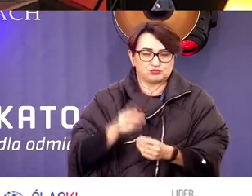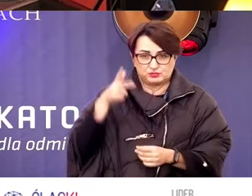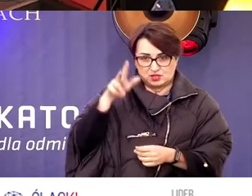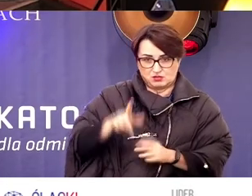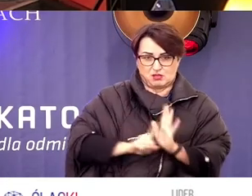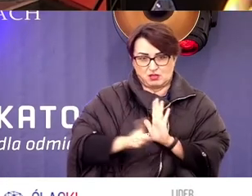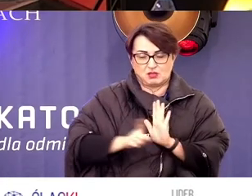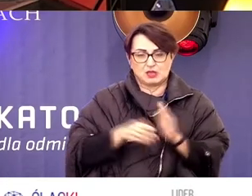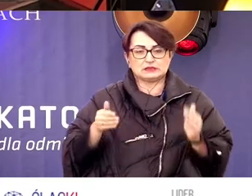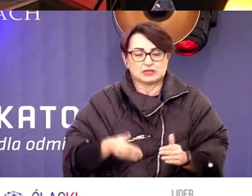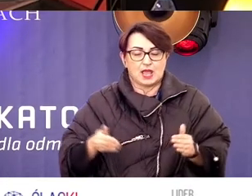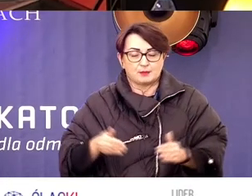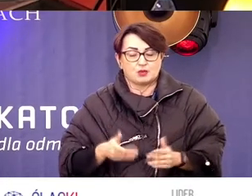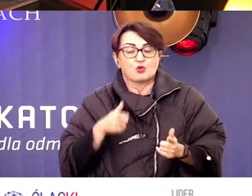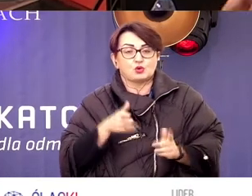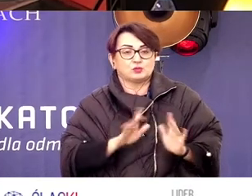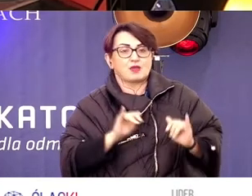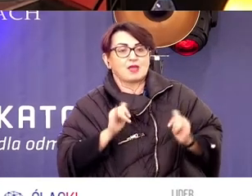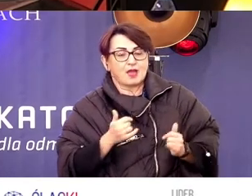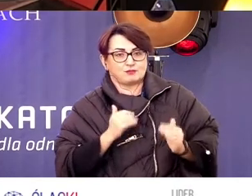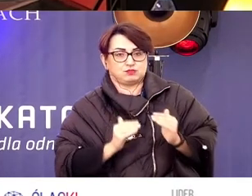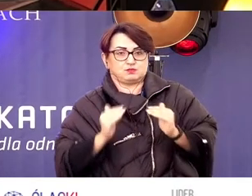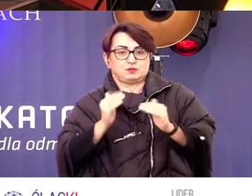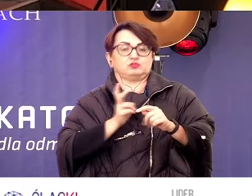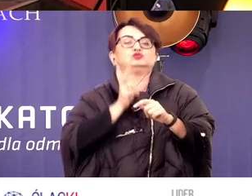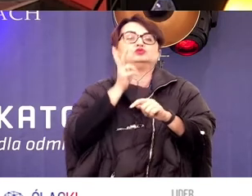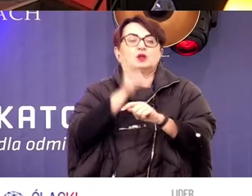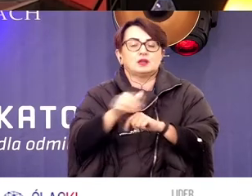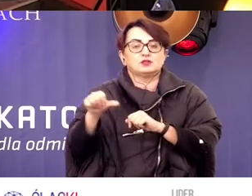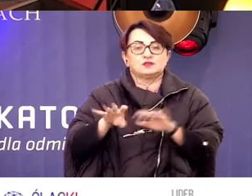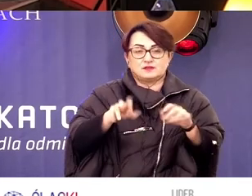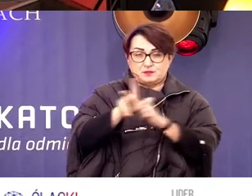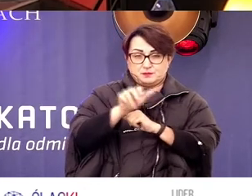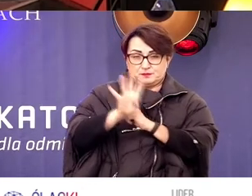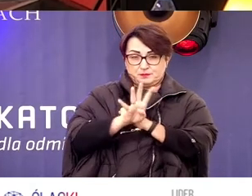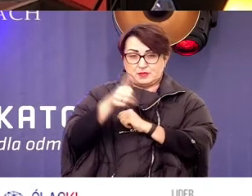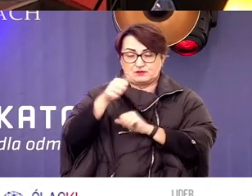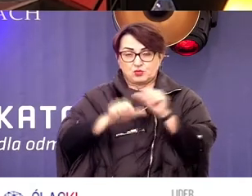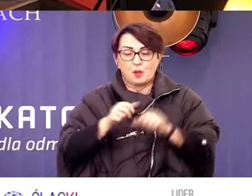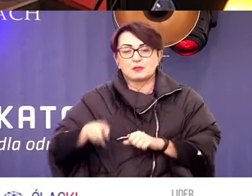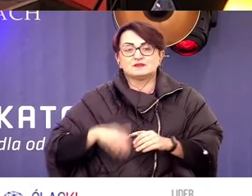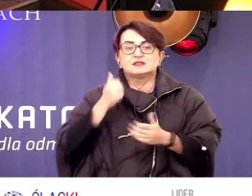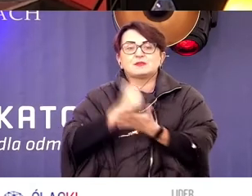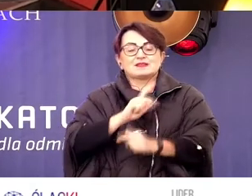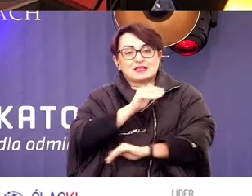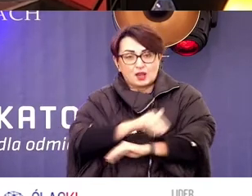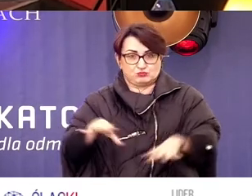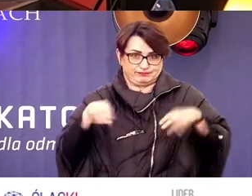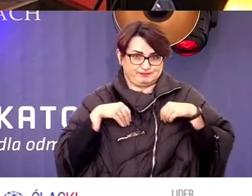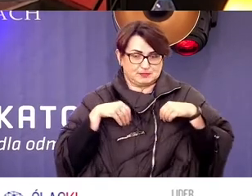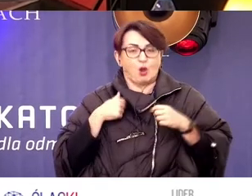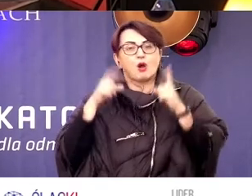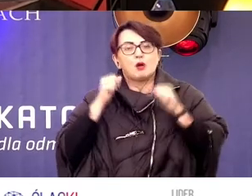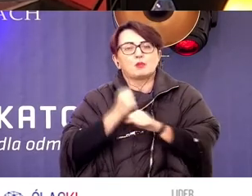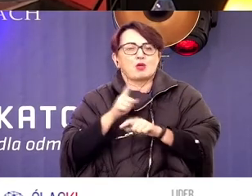3 miesiące. No i w ten sposób dostałem się w 91 roku do Ministerstwa Spraw Zagranicznych, zaczynając